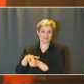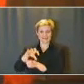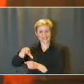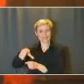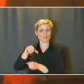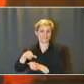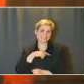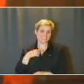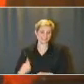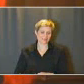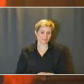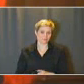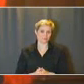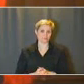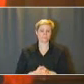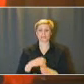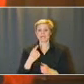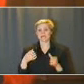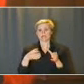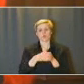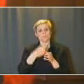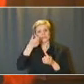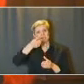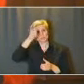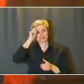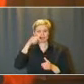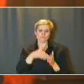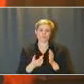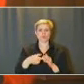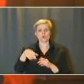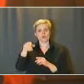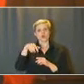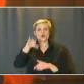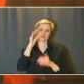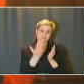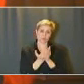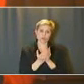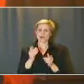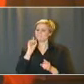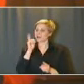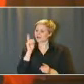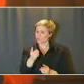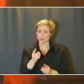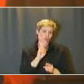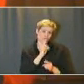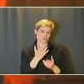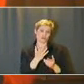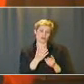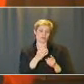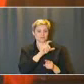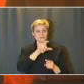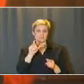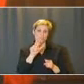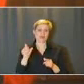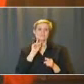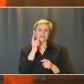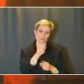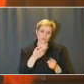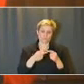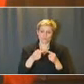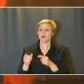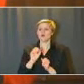Det är en grupp studenter från högskolan åker varje år. Det är nya studenter för varje år. Det är 30-tal